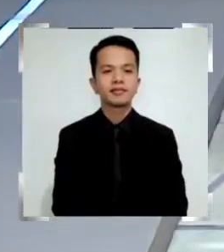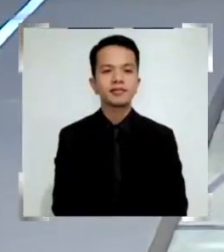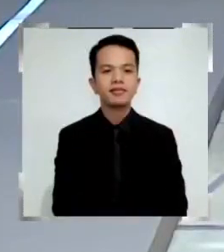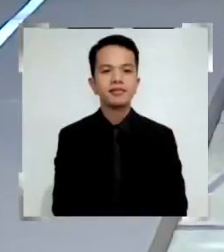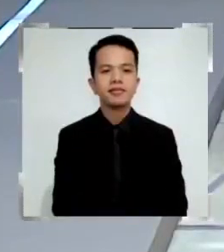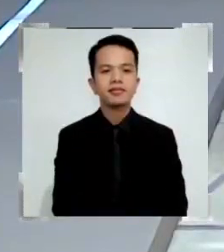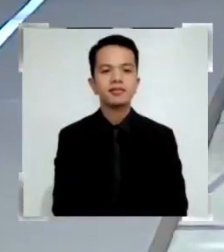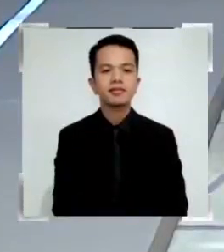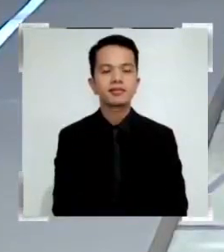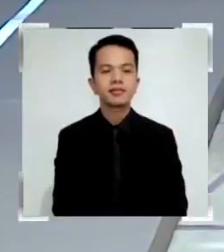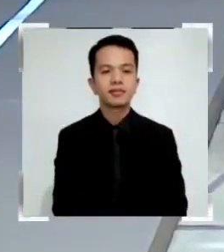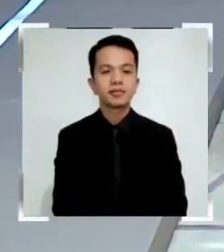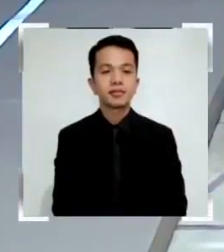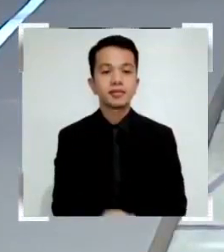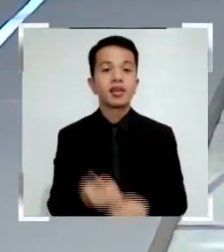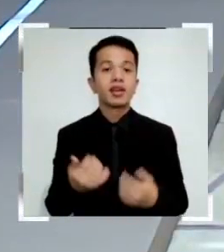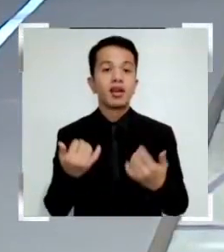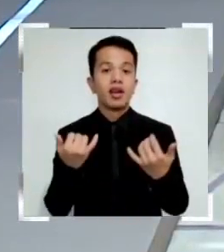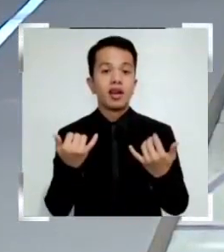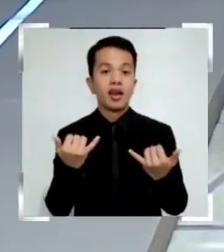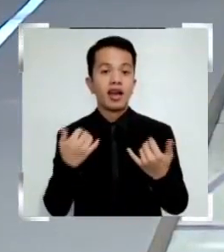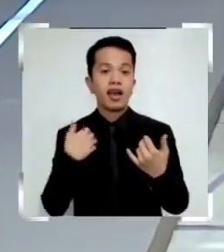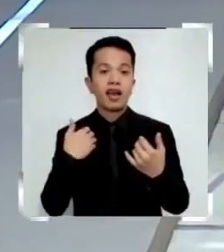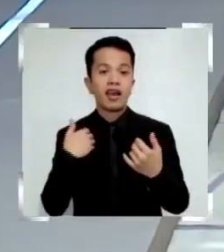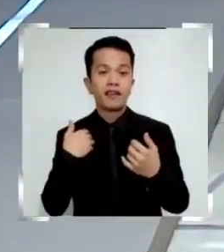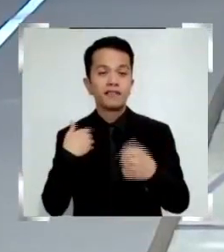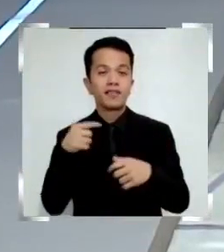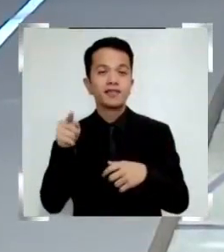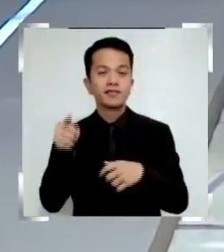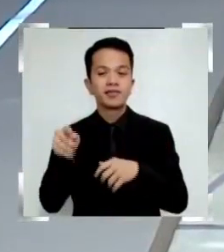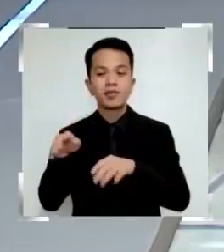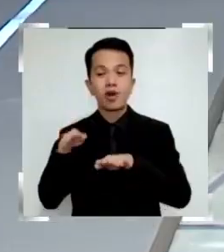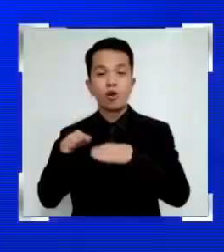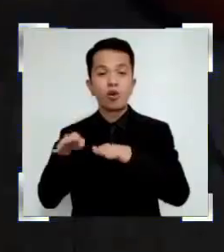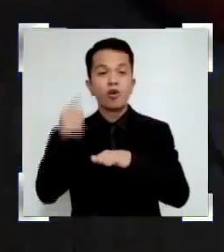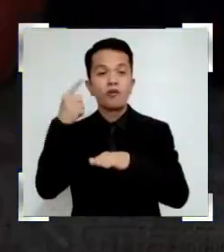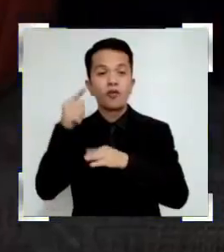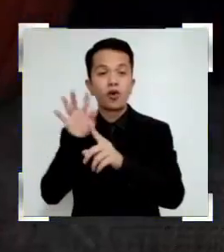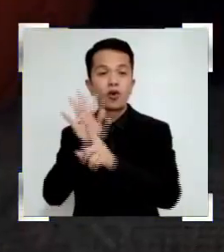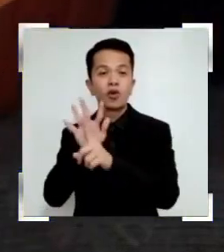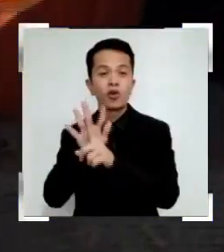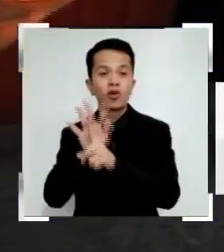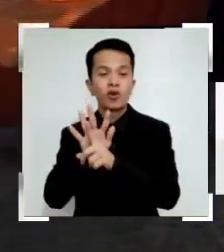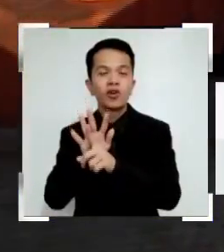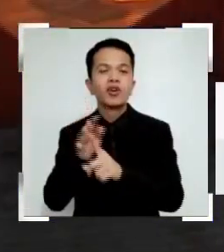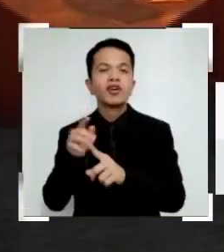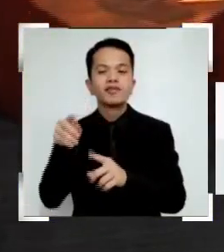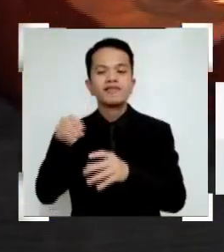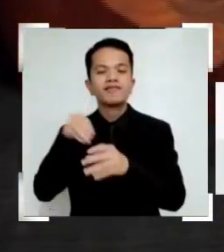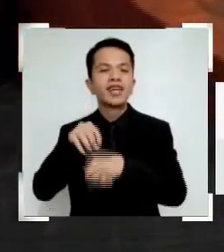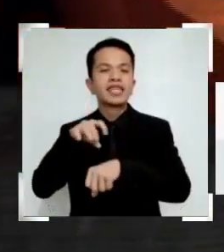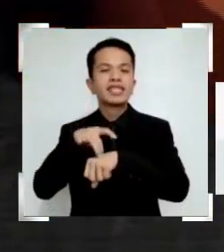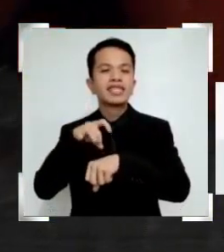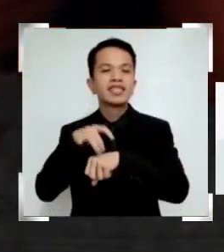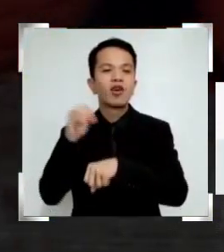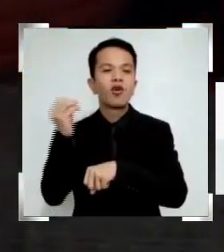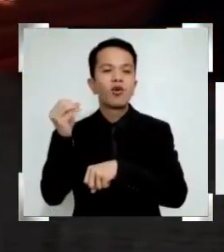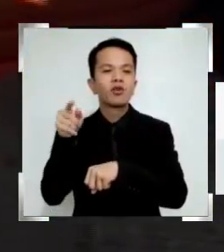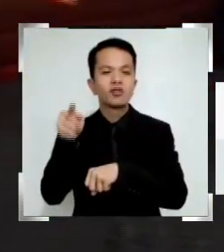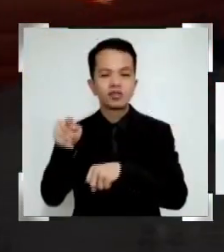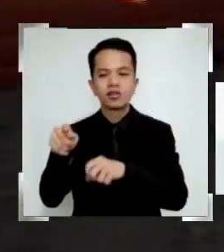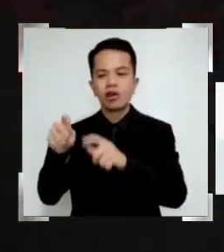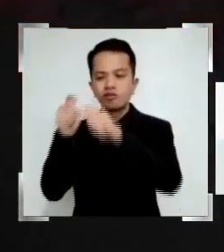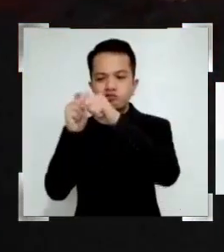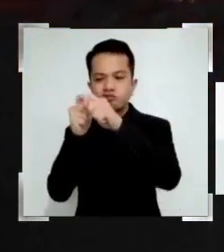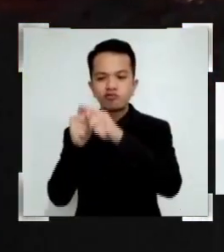May Halloween version ang Hollywood Walk of Fame. Inukit sa mga kalabasa ang mukha ng ilang Hollywood superstars. Kabilang dyan, sina